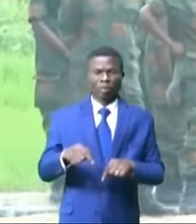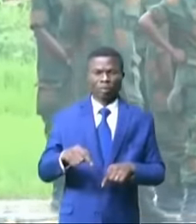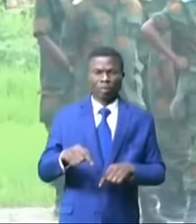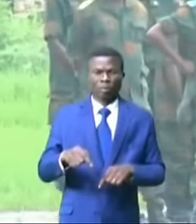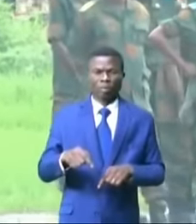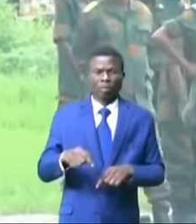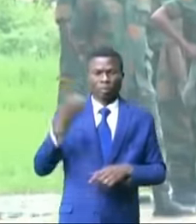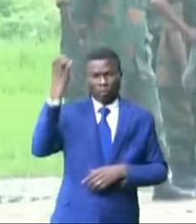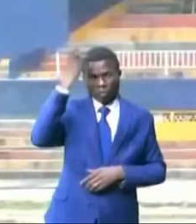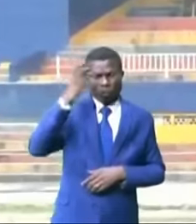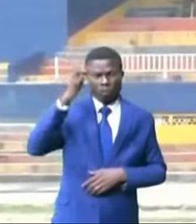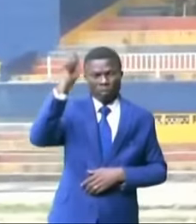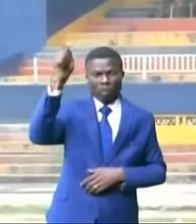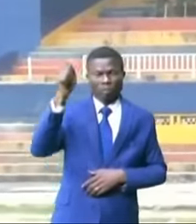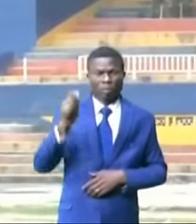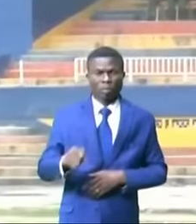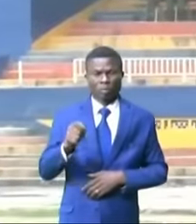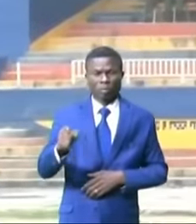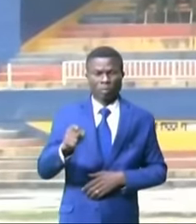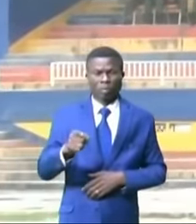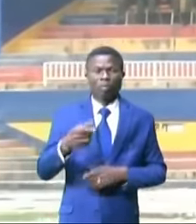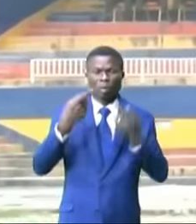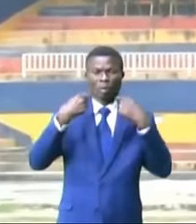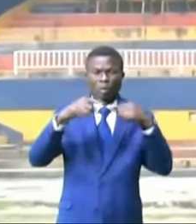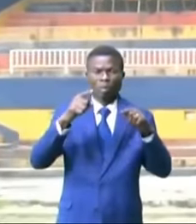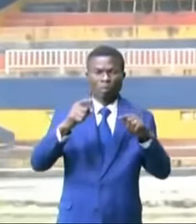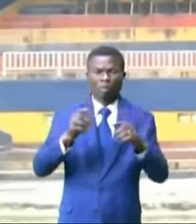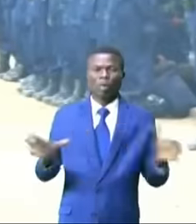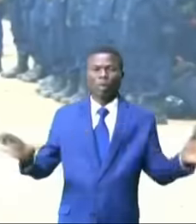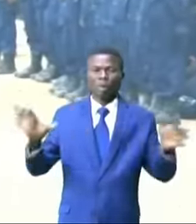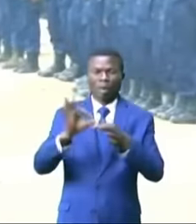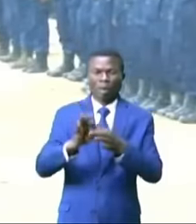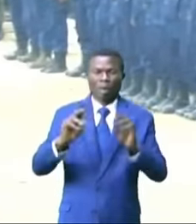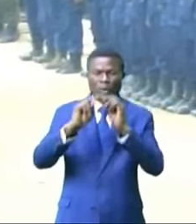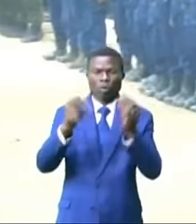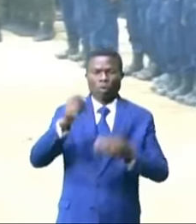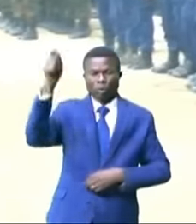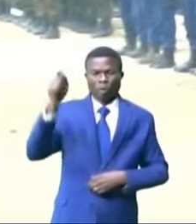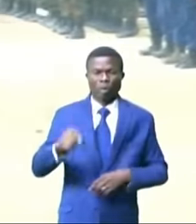Le général-major Stazem Buyu a aussi rappelé l'harmonie entre les FARDC